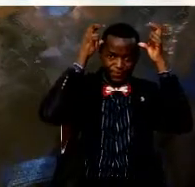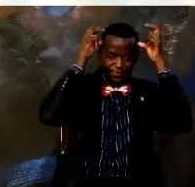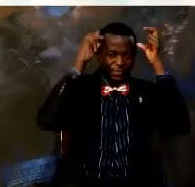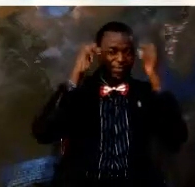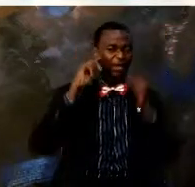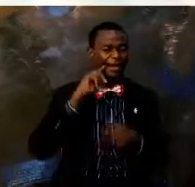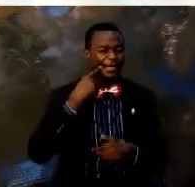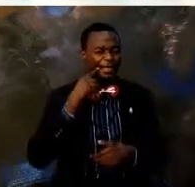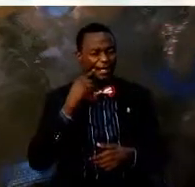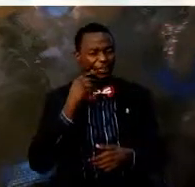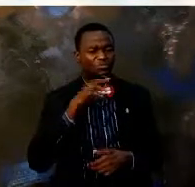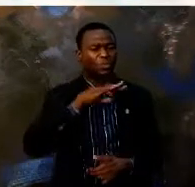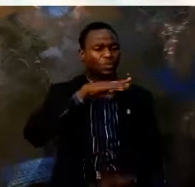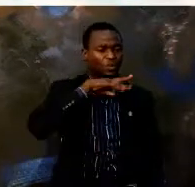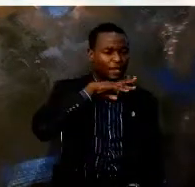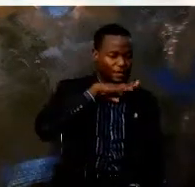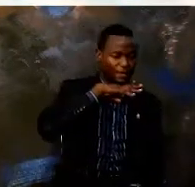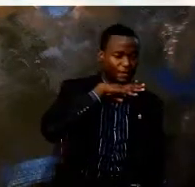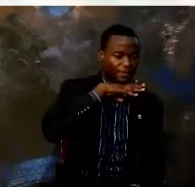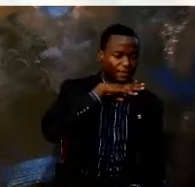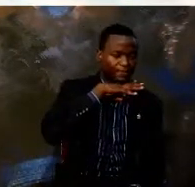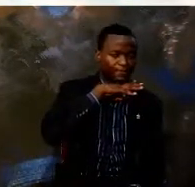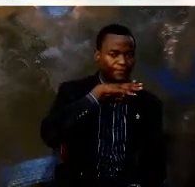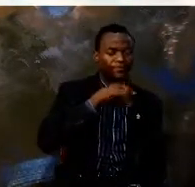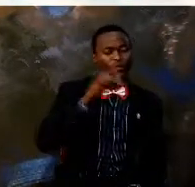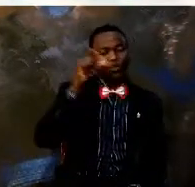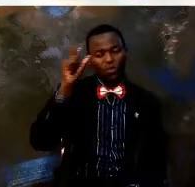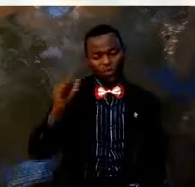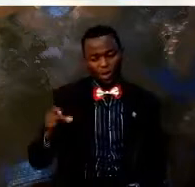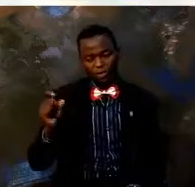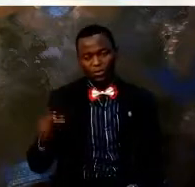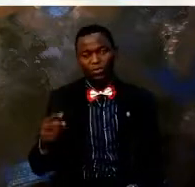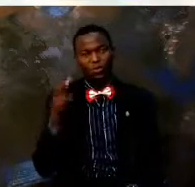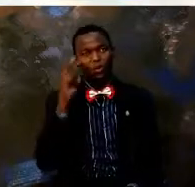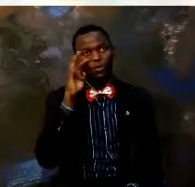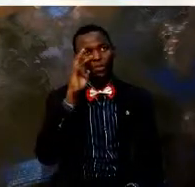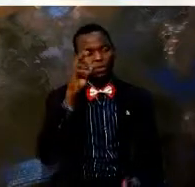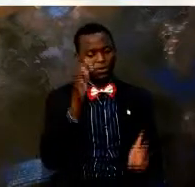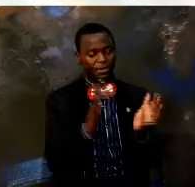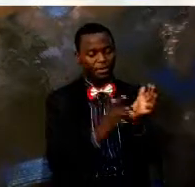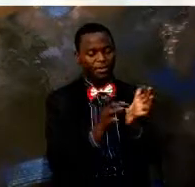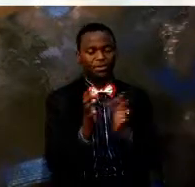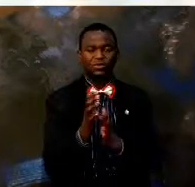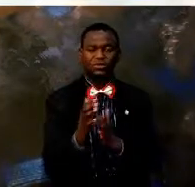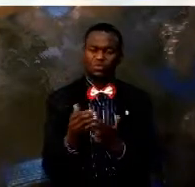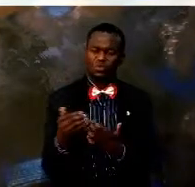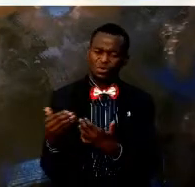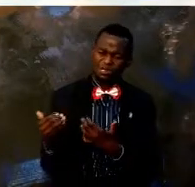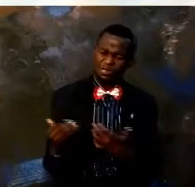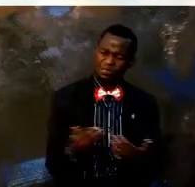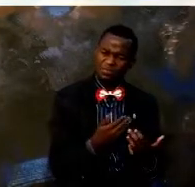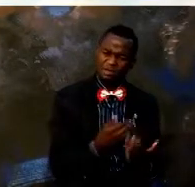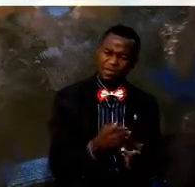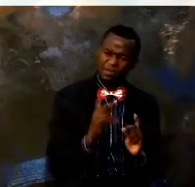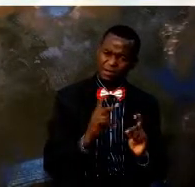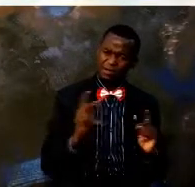anajaribu kutudanganya watu wamuone Yesu ni mwana wa Mariamu.